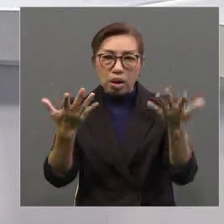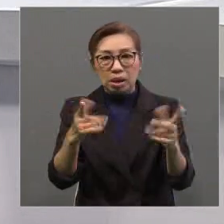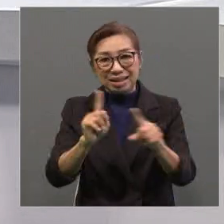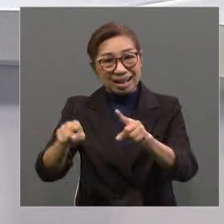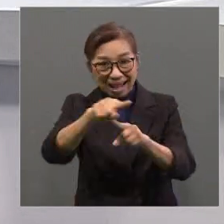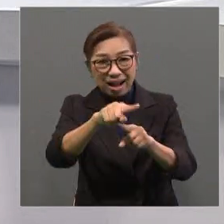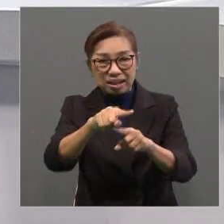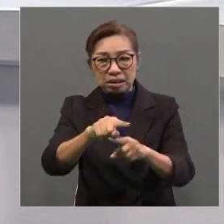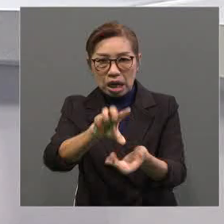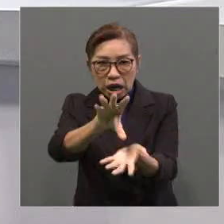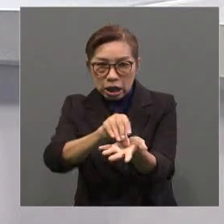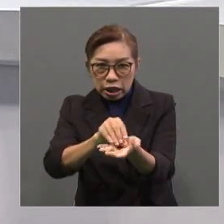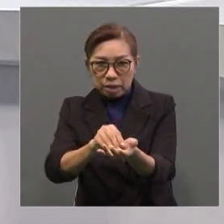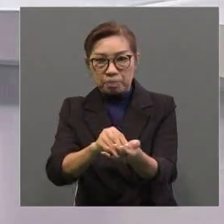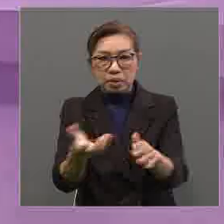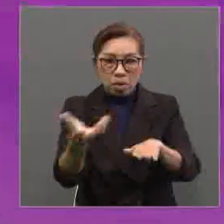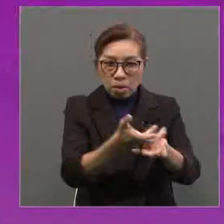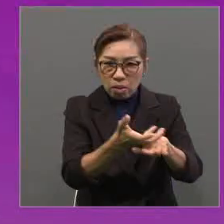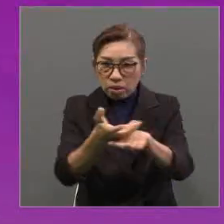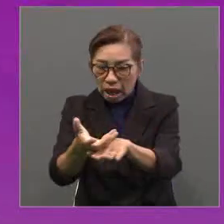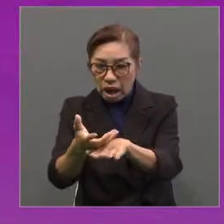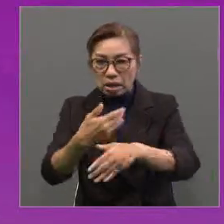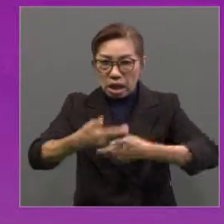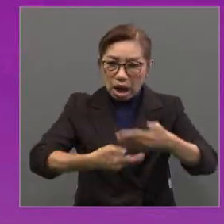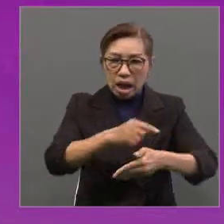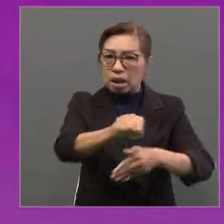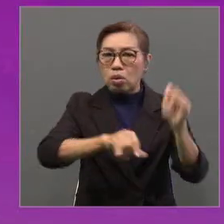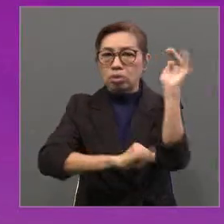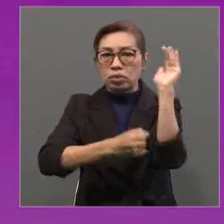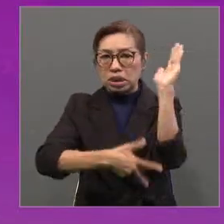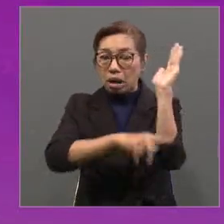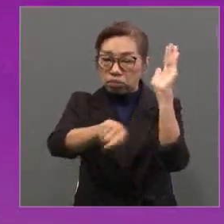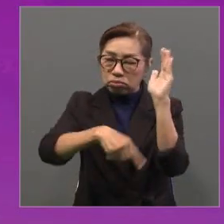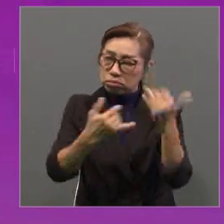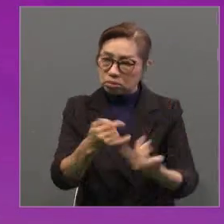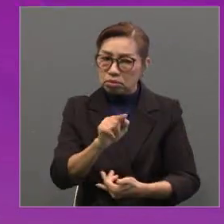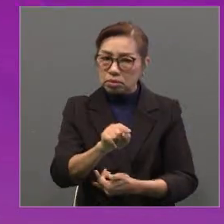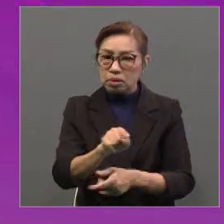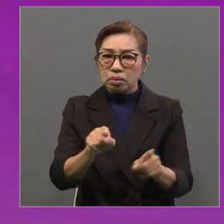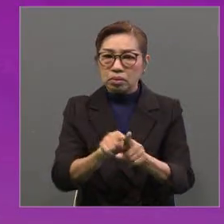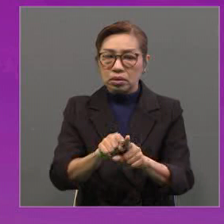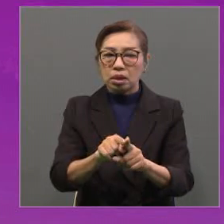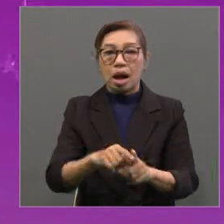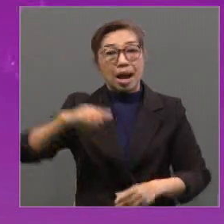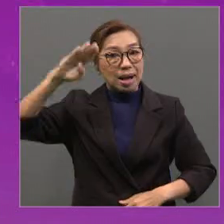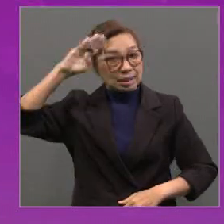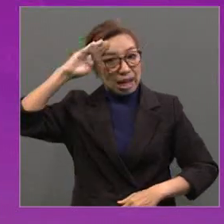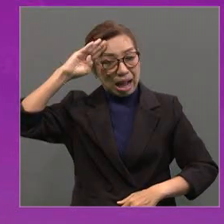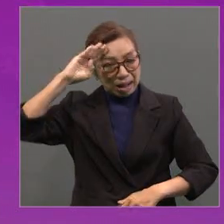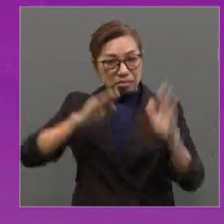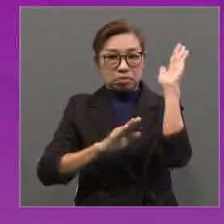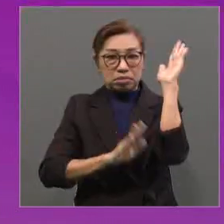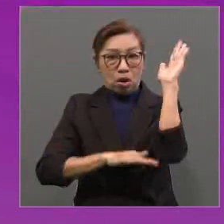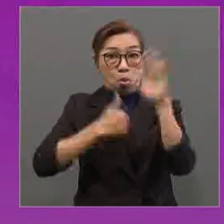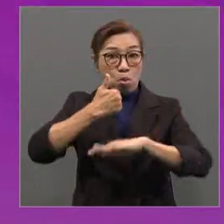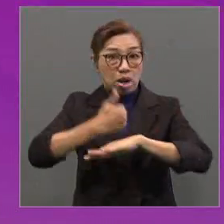วมไปจนถึงการจำหน่ายทั้งพลุประทัดและก็ดอกไม้เพลิงในจังหวัดชายแดนภาคใต้นั้นเรื่องนี้ทางรองแม่ทัพภาค4นะครับก็ออกมาชี้แจง